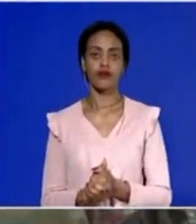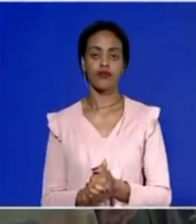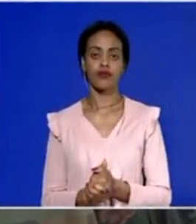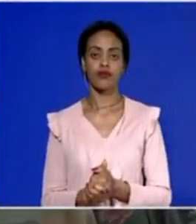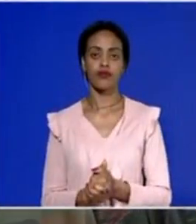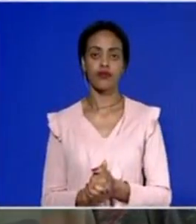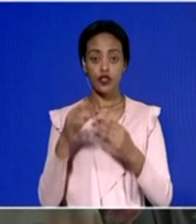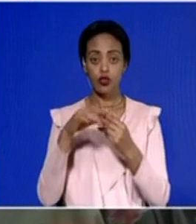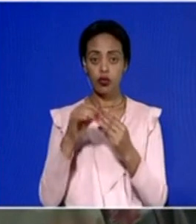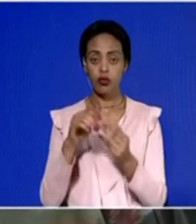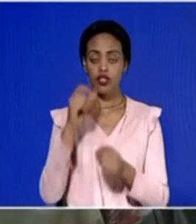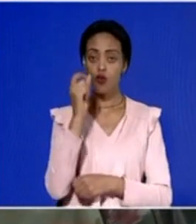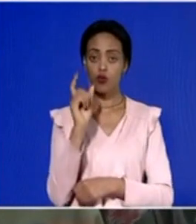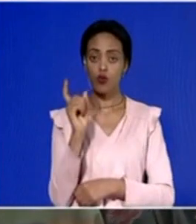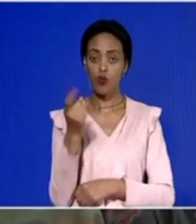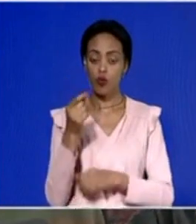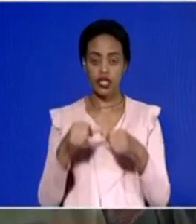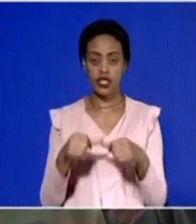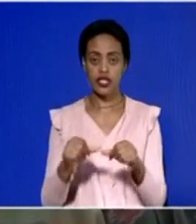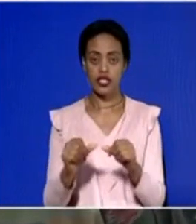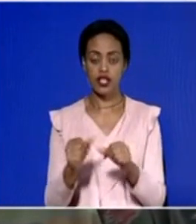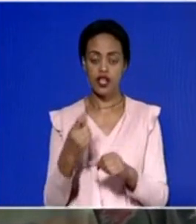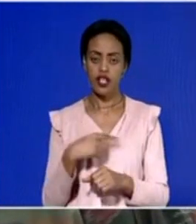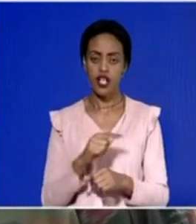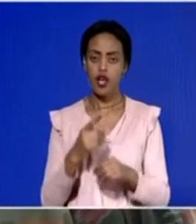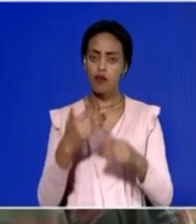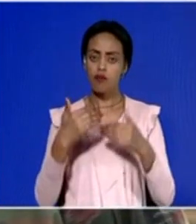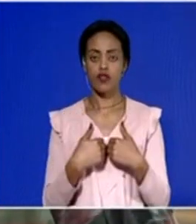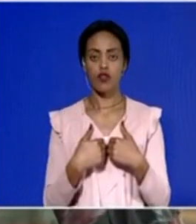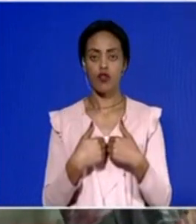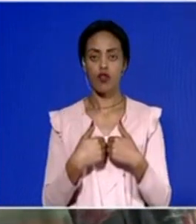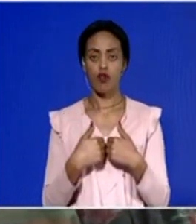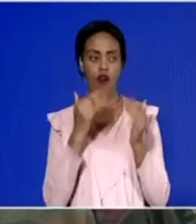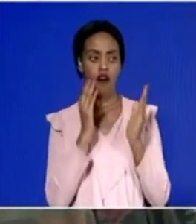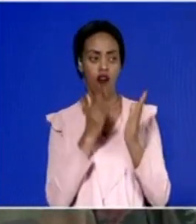مرطا عود خوين الكقتل عن احنا بللو عن فتات